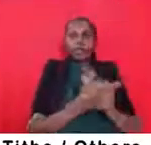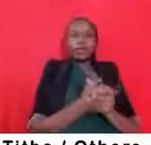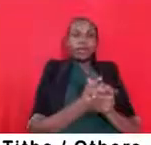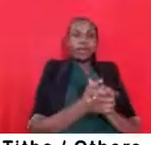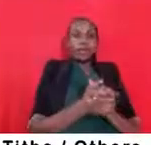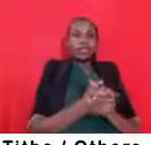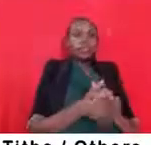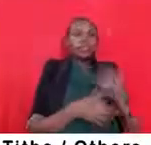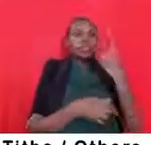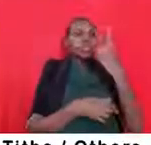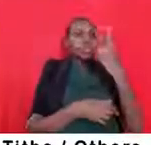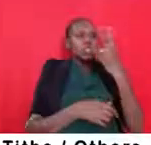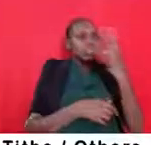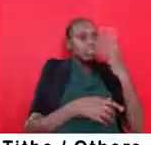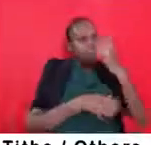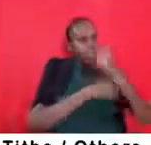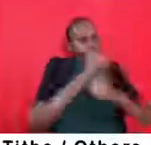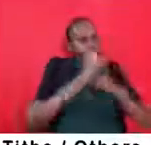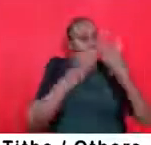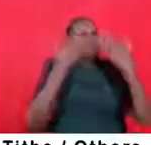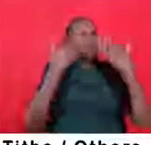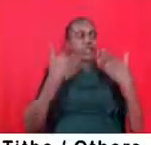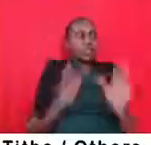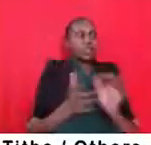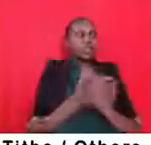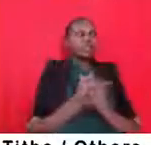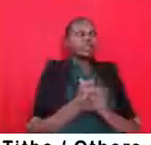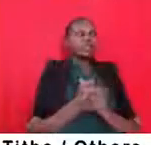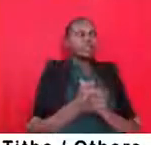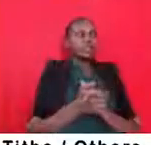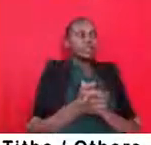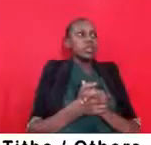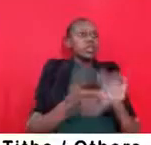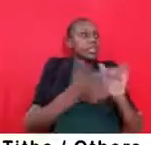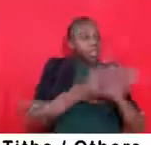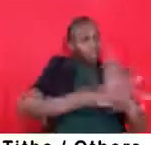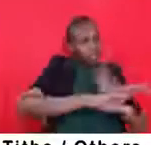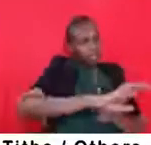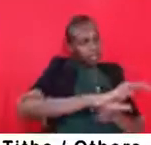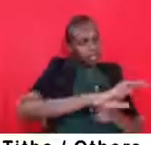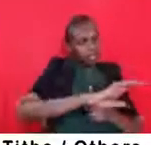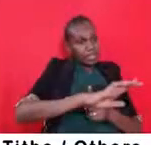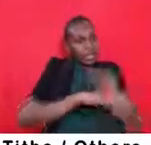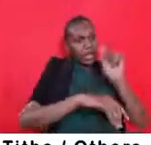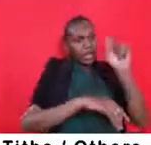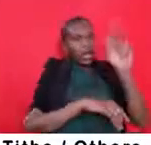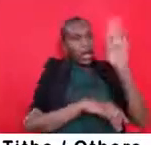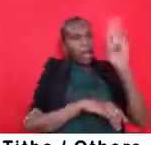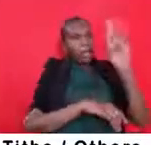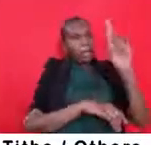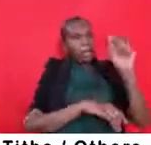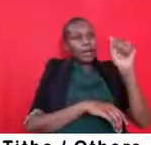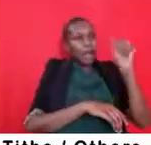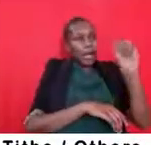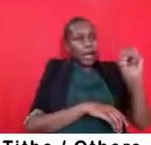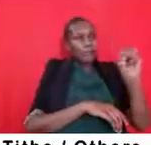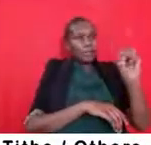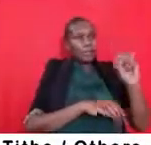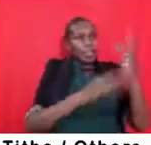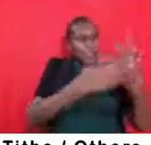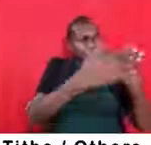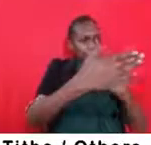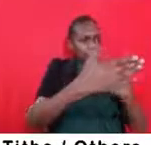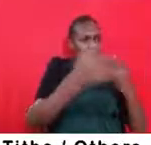Miaka 24 ikapita. Wakati huo Abraham ako na miaka ngapi? Kama alikuwa na